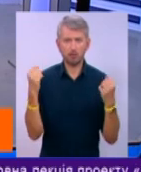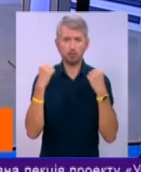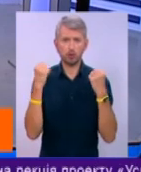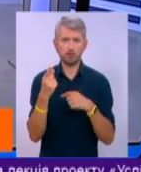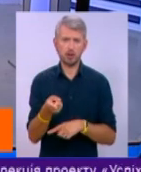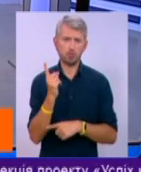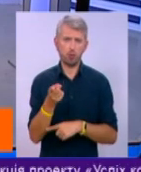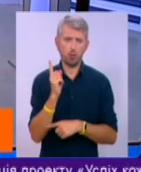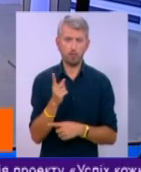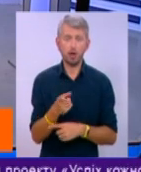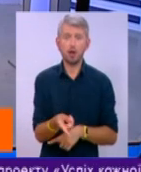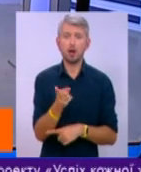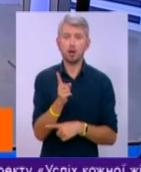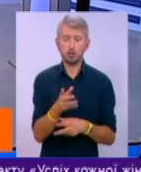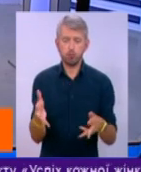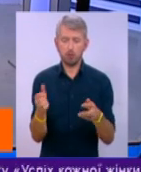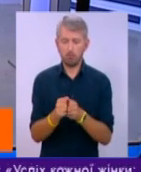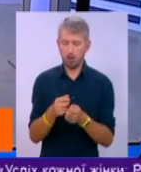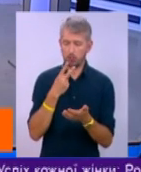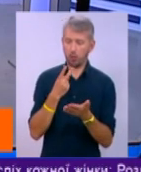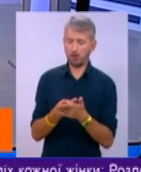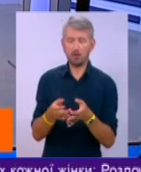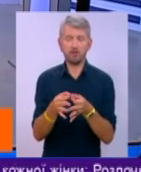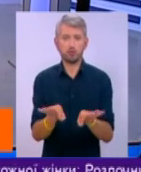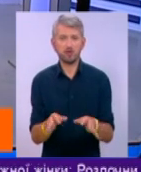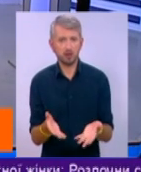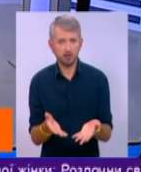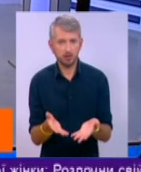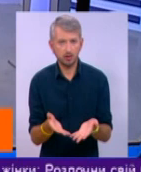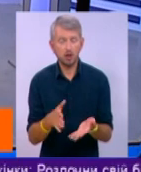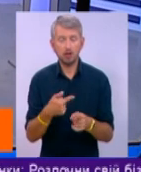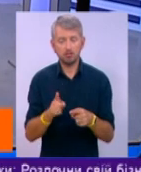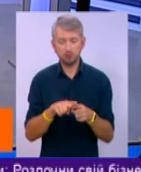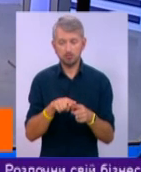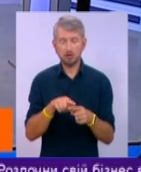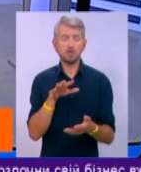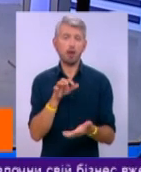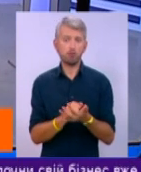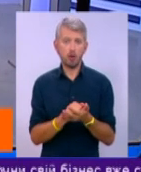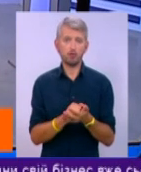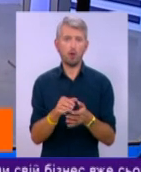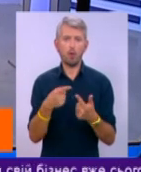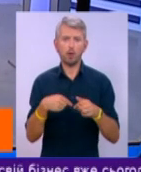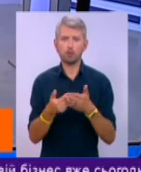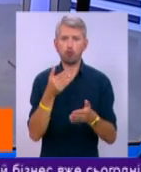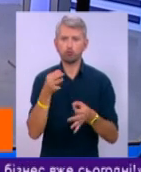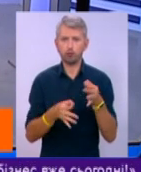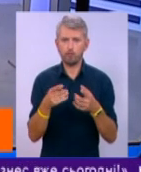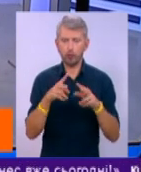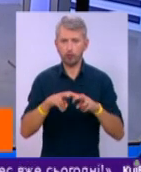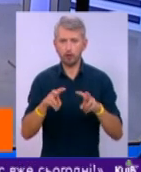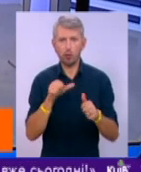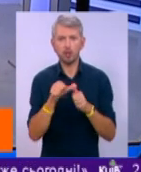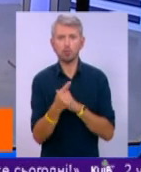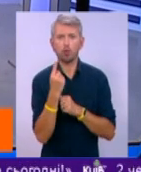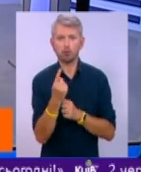риболовлю. Рибу піймали, показали, відпустили. І саме цим займаються органи досудового розслідування. Ну, окрім одного,